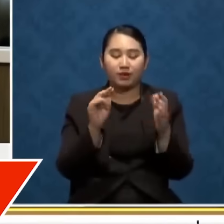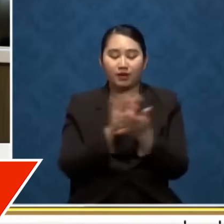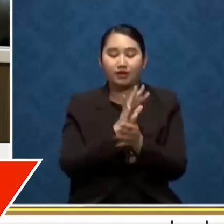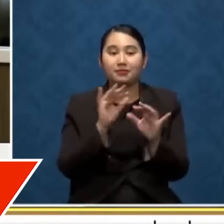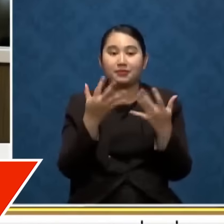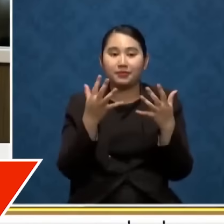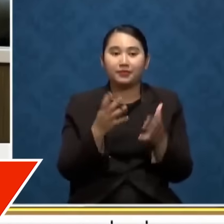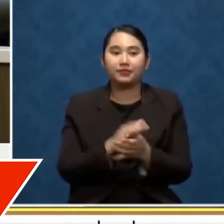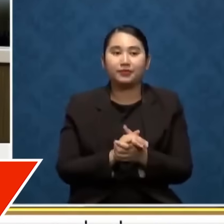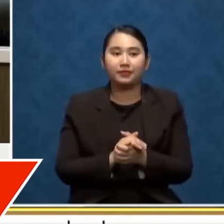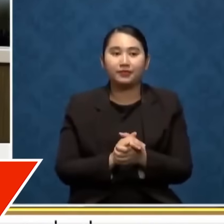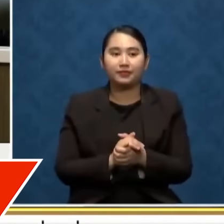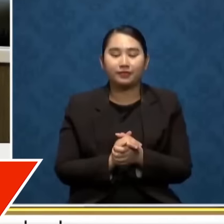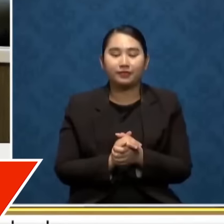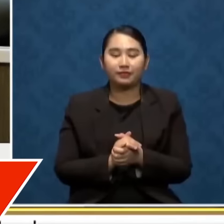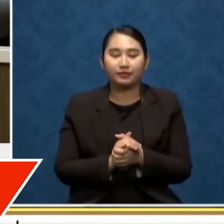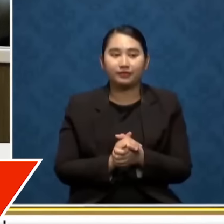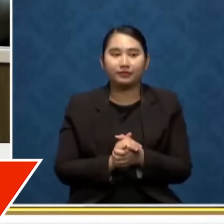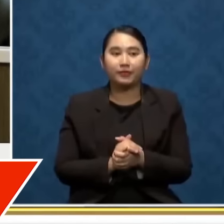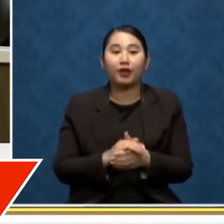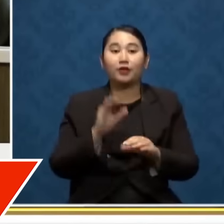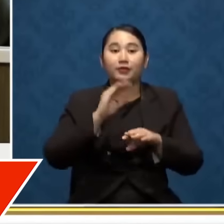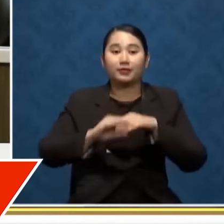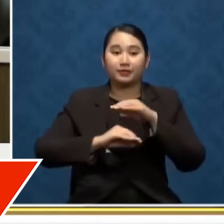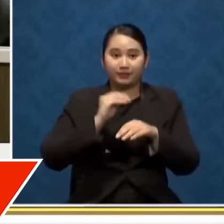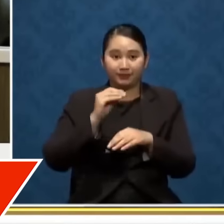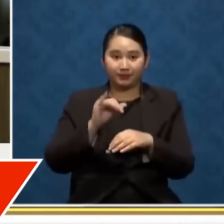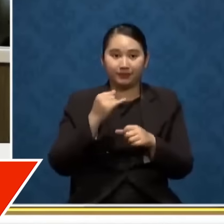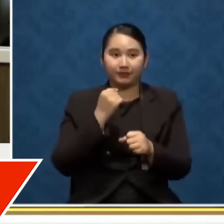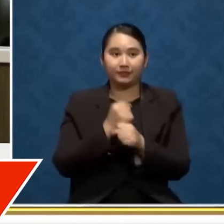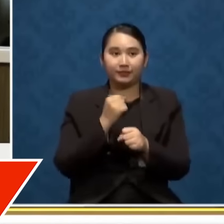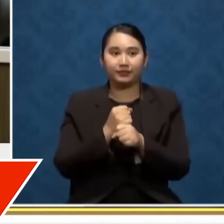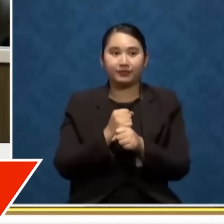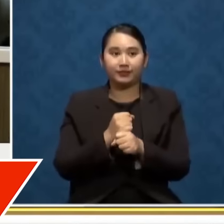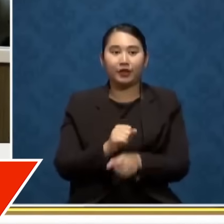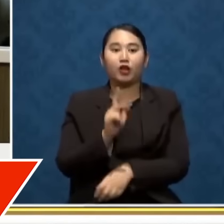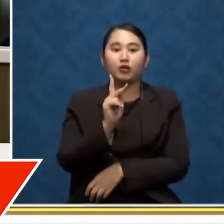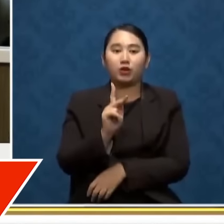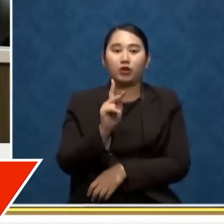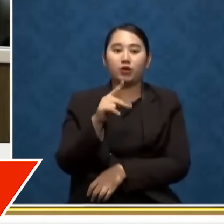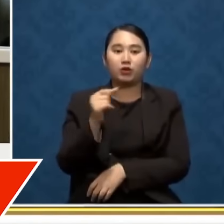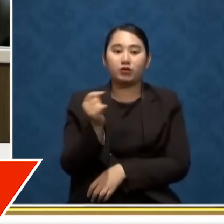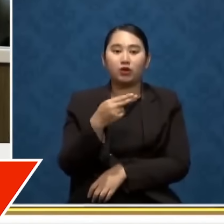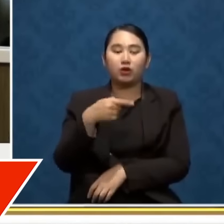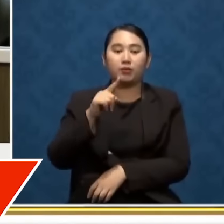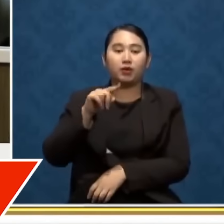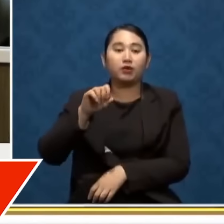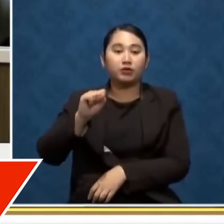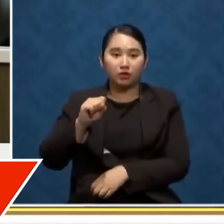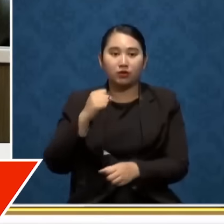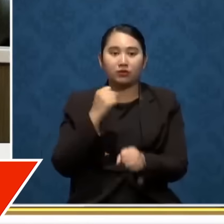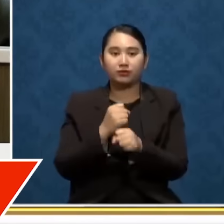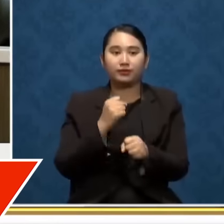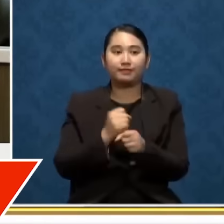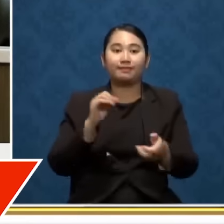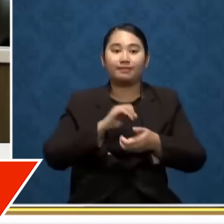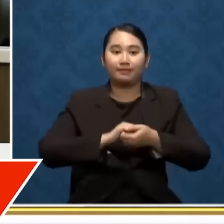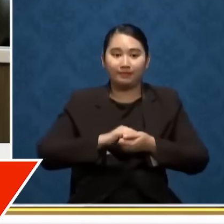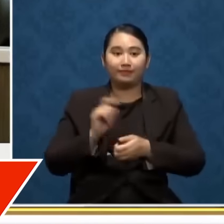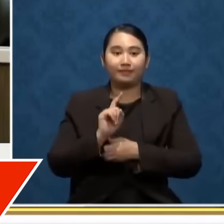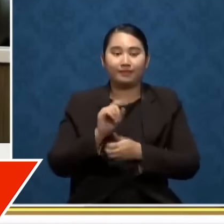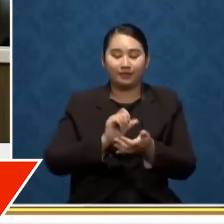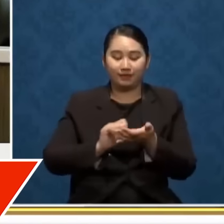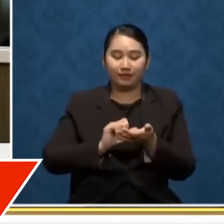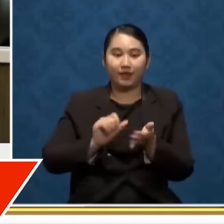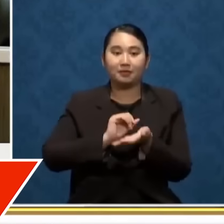ครับและที่สำคัญครับบางโครงการที่ท่านทันกับกทปสนี่เป็นกองทุนนะครับเพื่อที่จะทำให้มีการปรับ